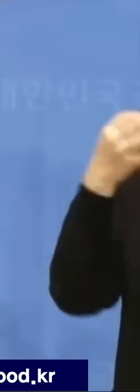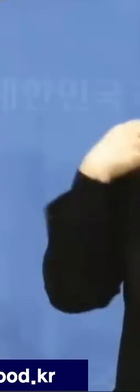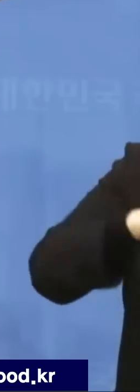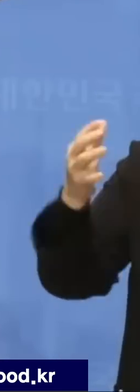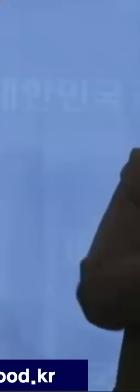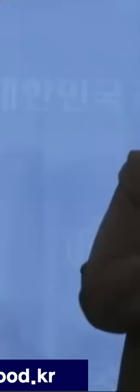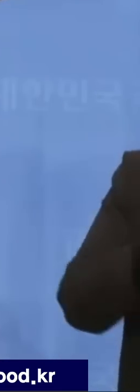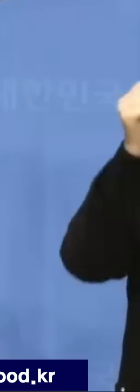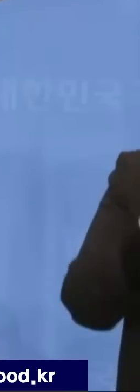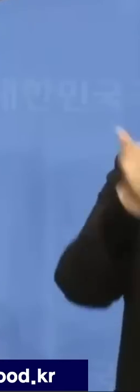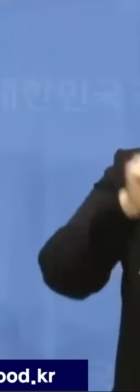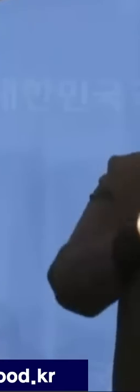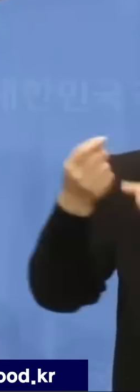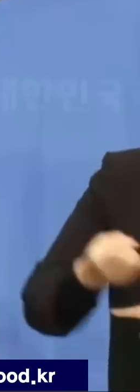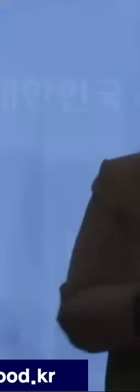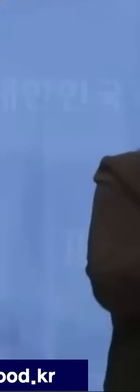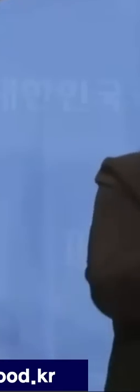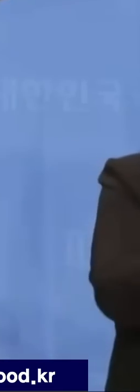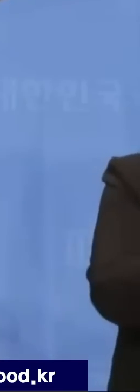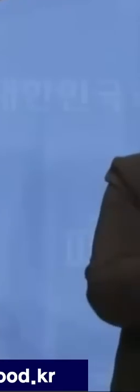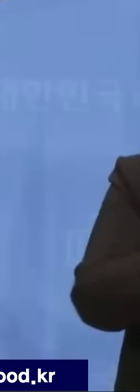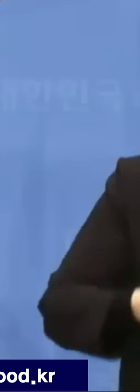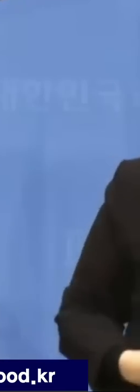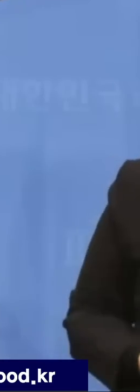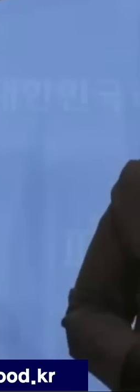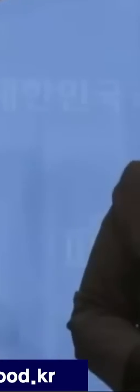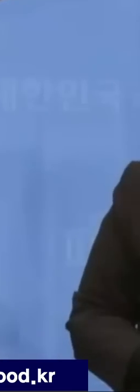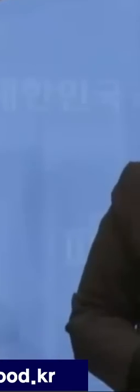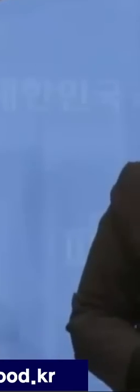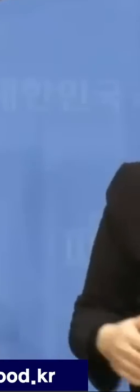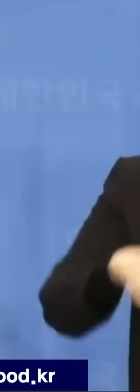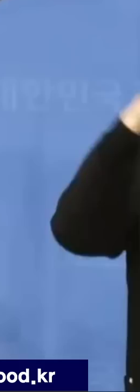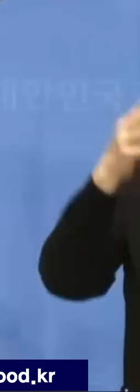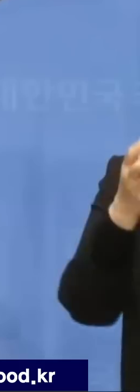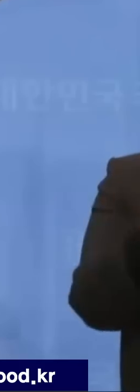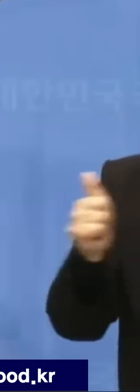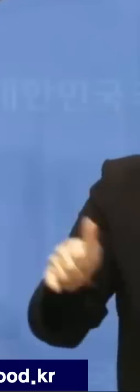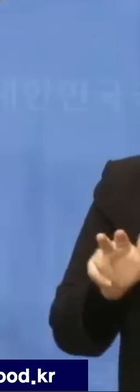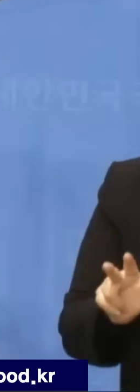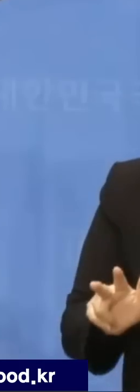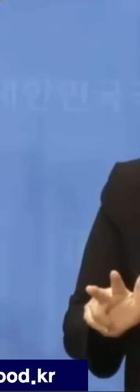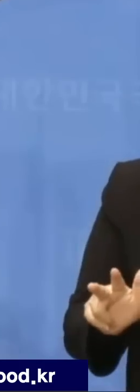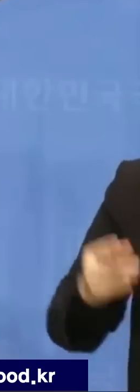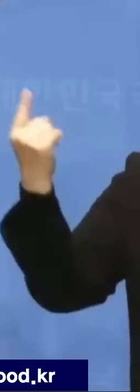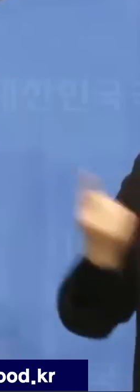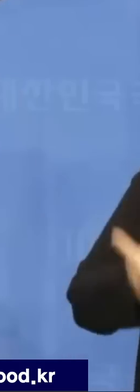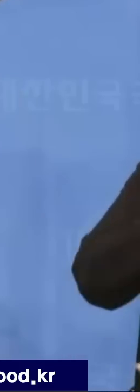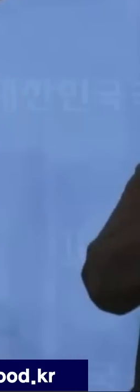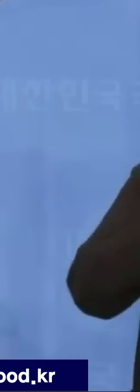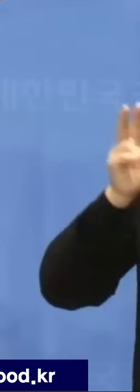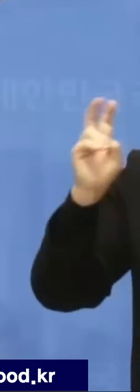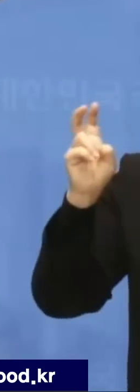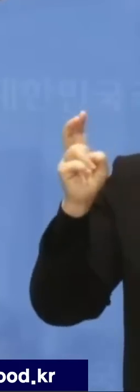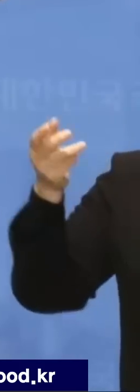국민재산대책기운동본부가 대신 전하는 기자회견 자리입니다. 모든 국민들이 이 자리에 오시고 싶을